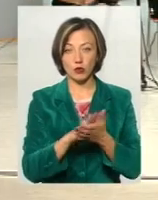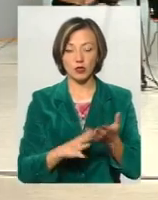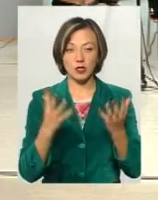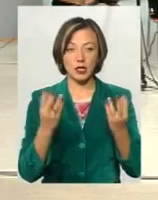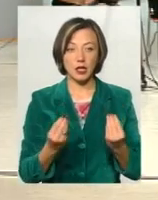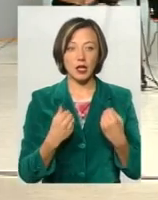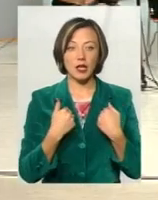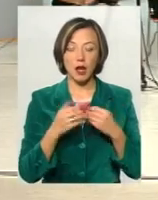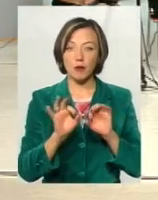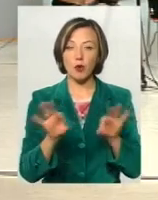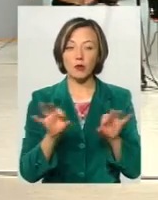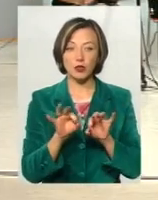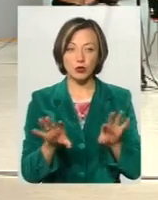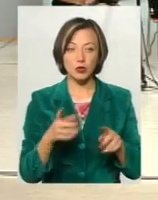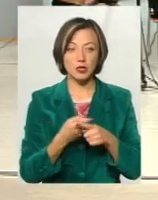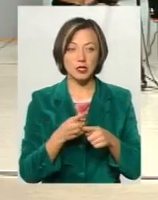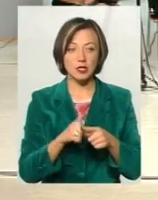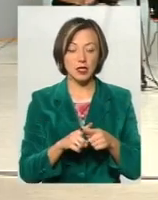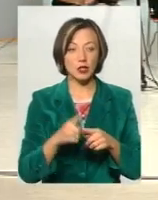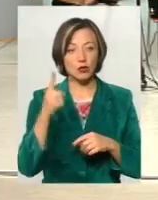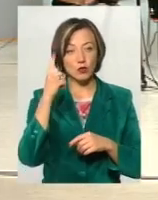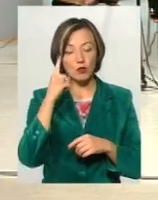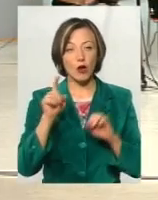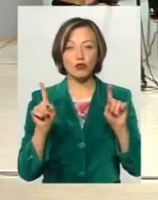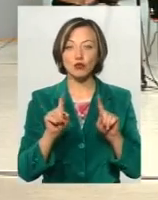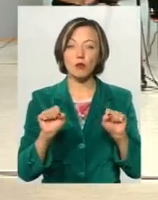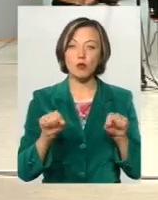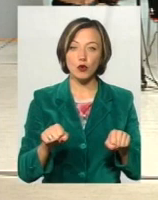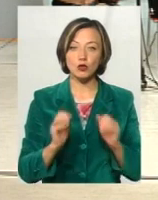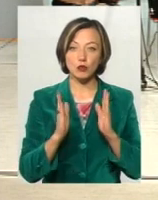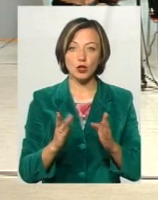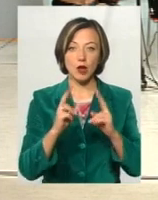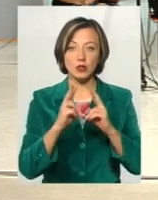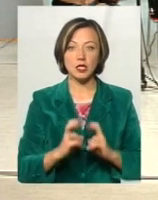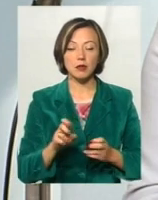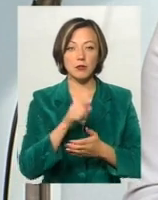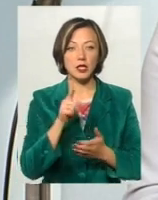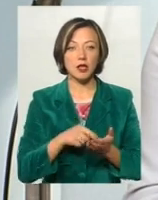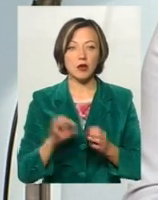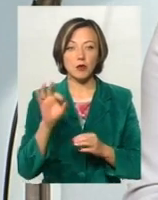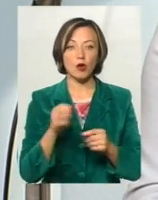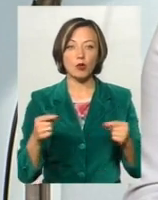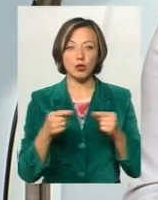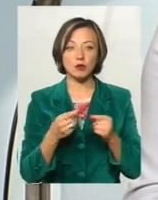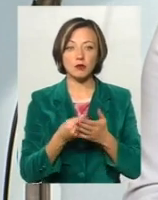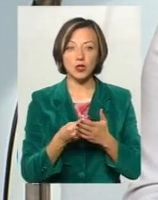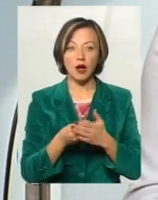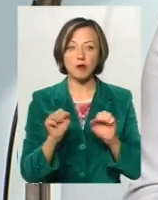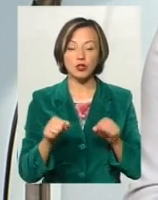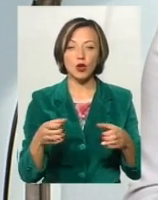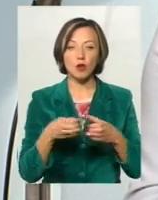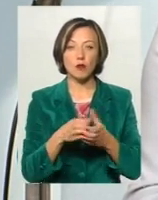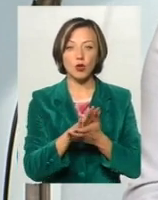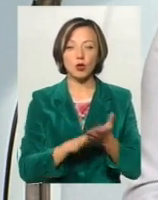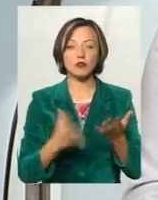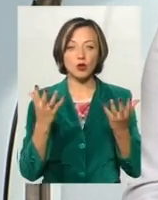теж трошки прокоментую це. Я думаю, що десь може і буде розглядатися питання щодо уточнення бюджету і, можливо, в групах продовженого